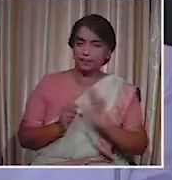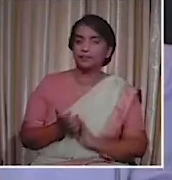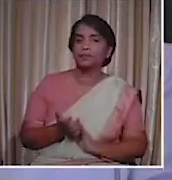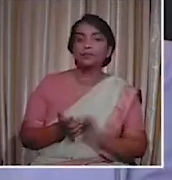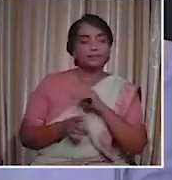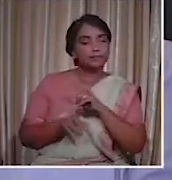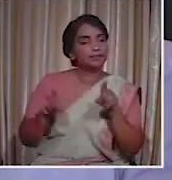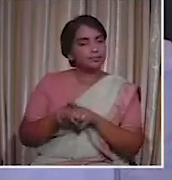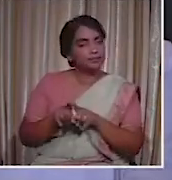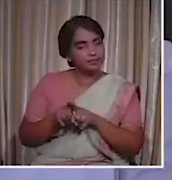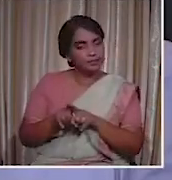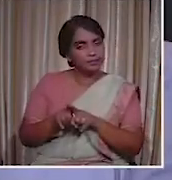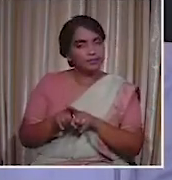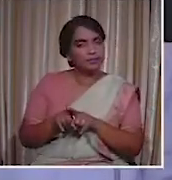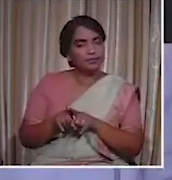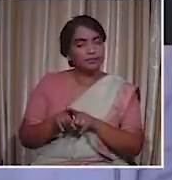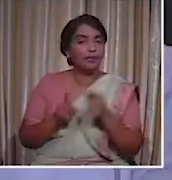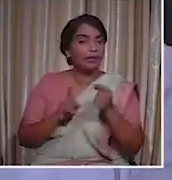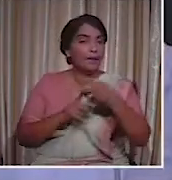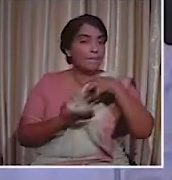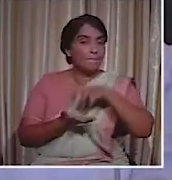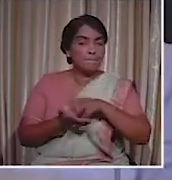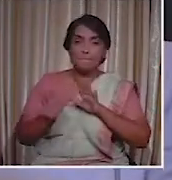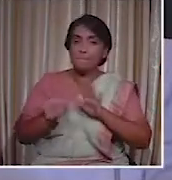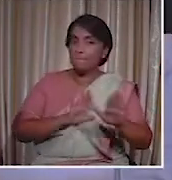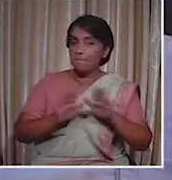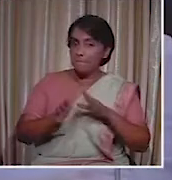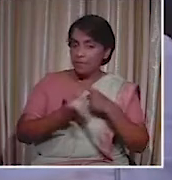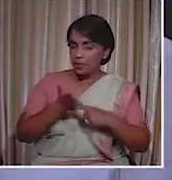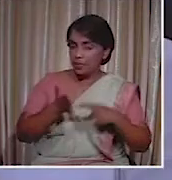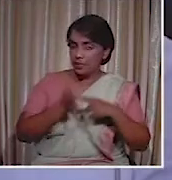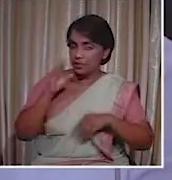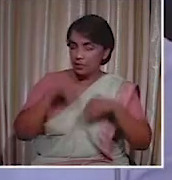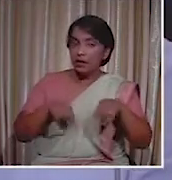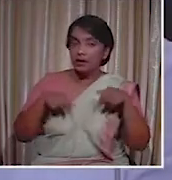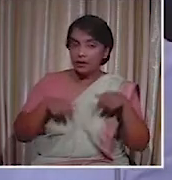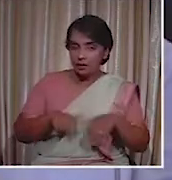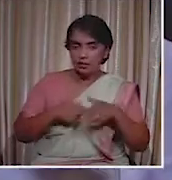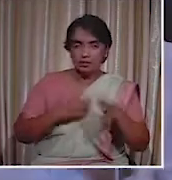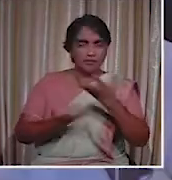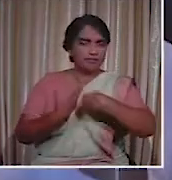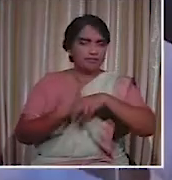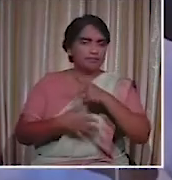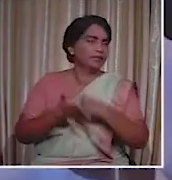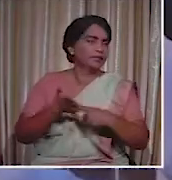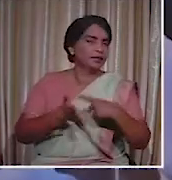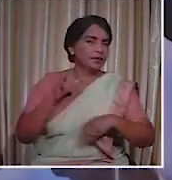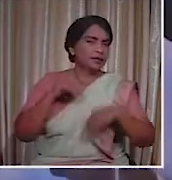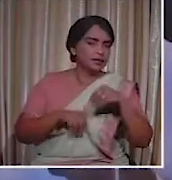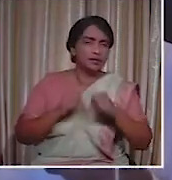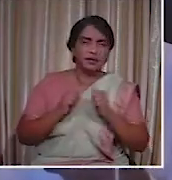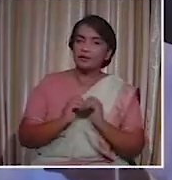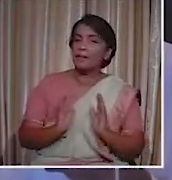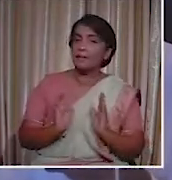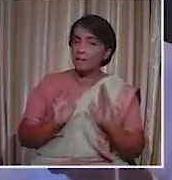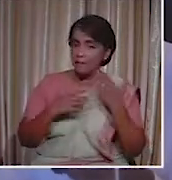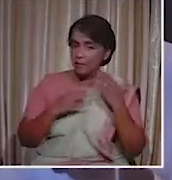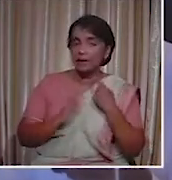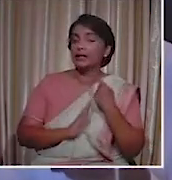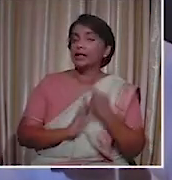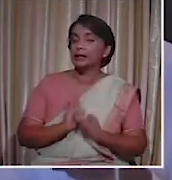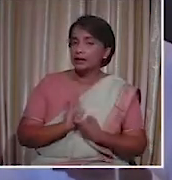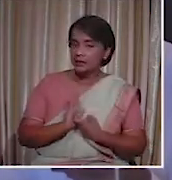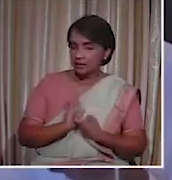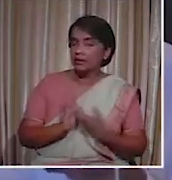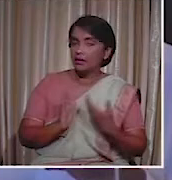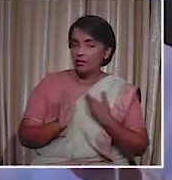ඒ වගේම පළාත් පාලන මැතිවරණයේදී දැනටමත් මිශ්‍ර ඡන්ද ක්‍රමය ක්‍රියාත්මක කිරීමට නීතිය